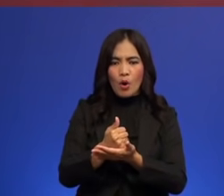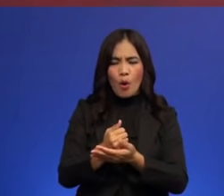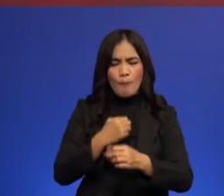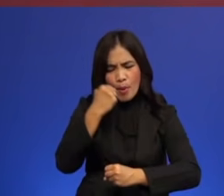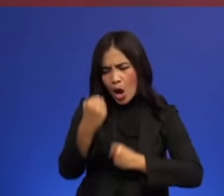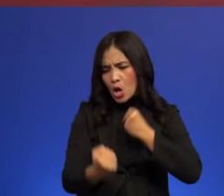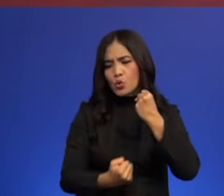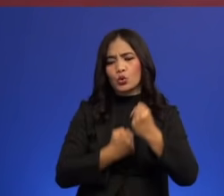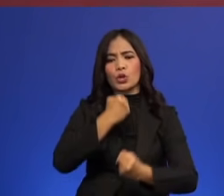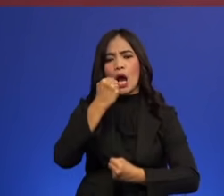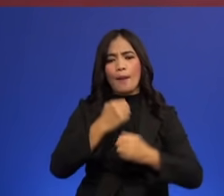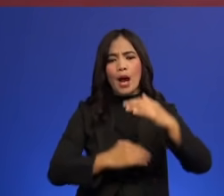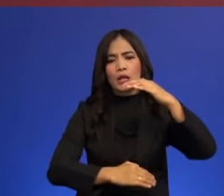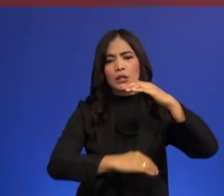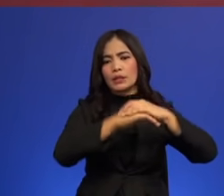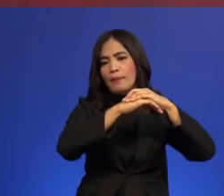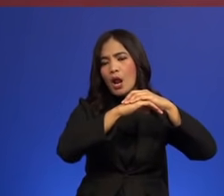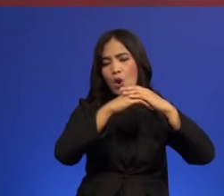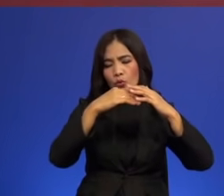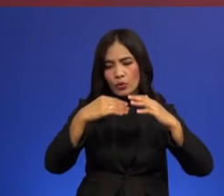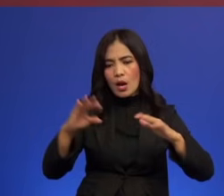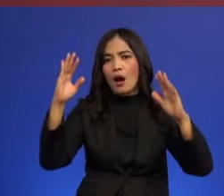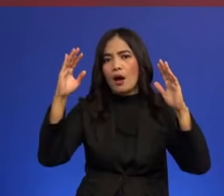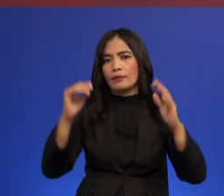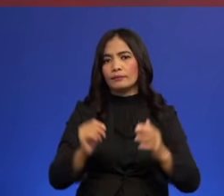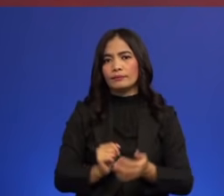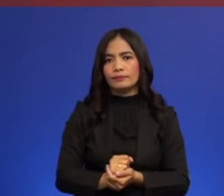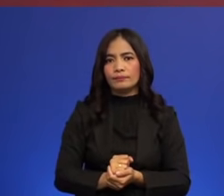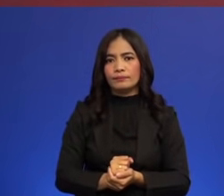optimal, maksimal, ya.